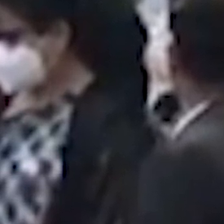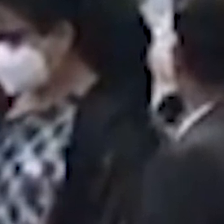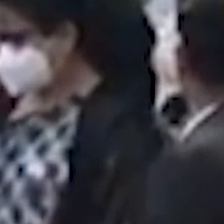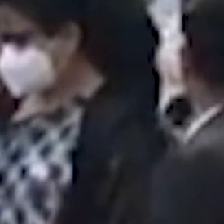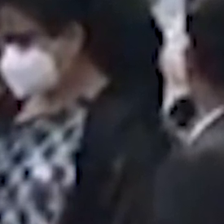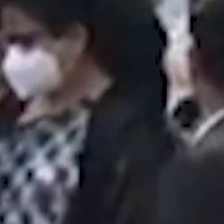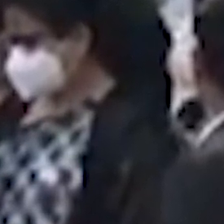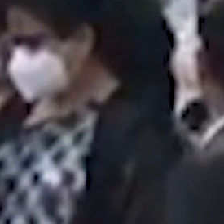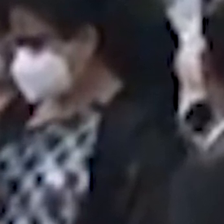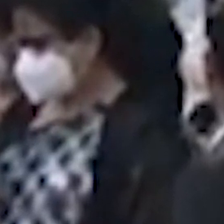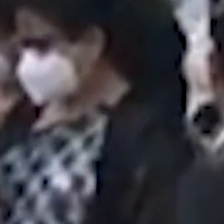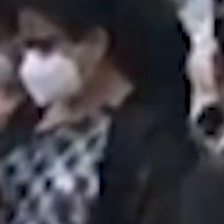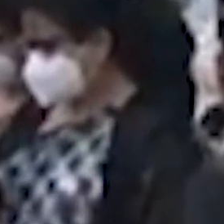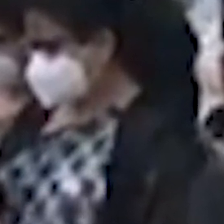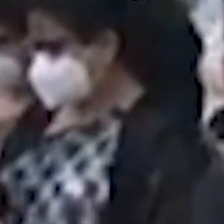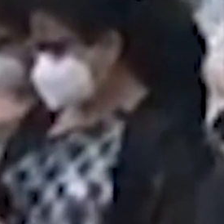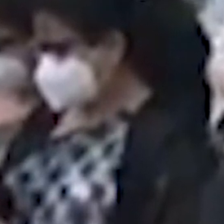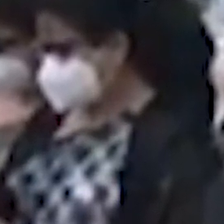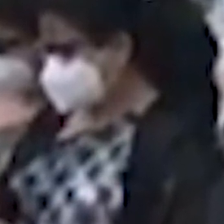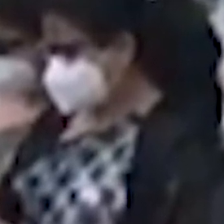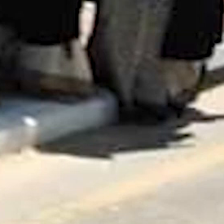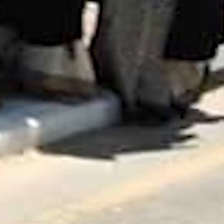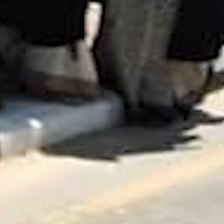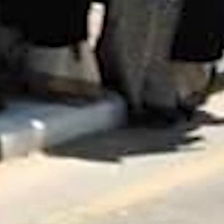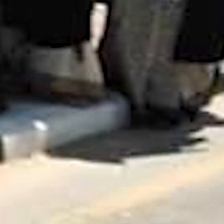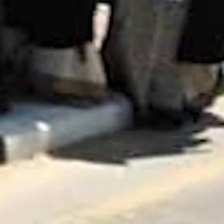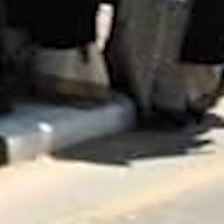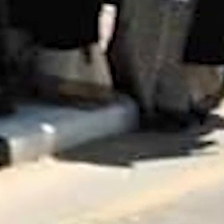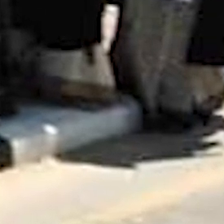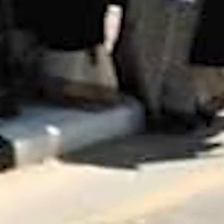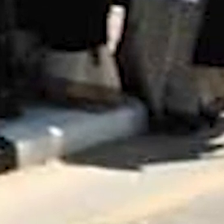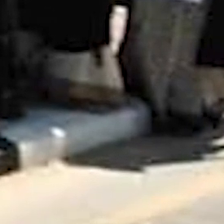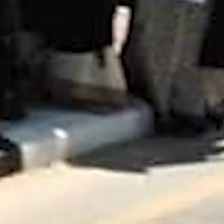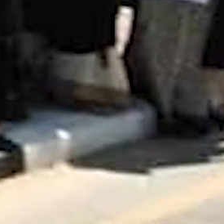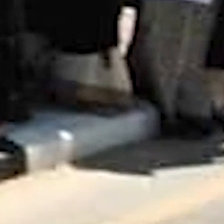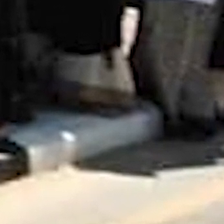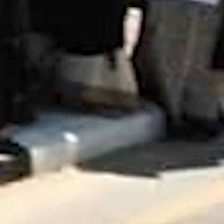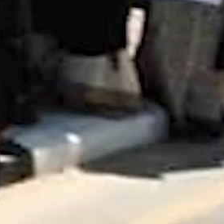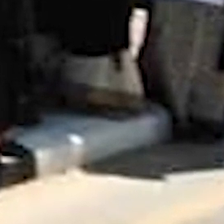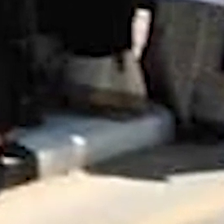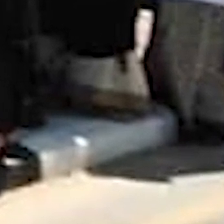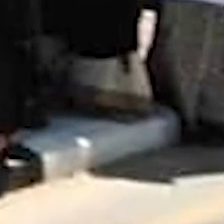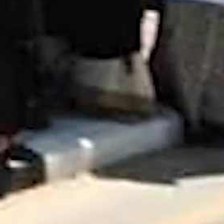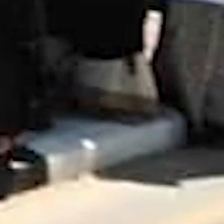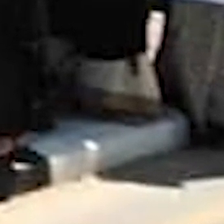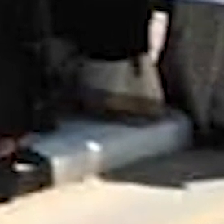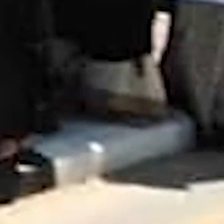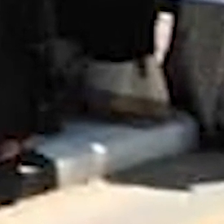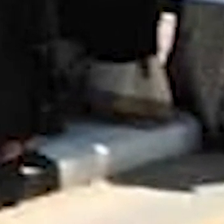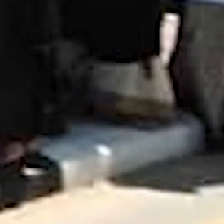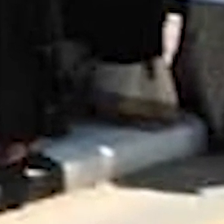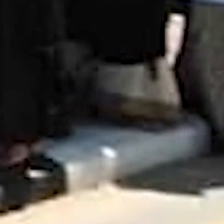புறக்கணிப்பு போராட்டத்திற்கு ஆதரவளிக்கும் வகையில் ஏனைய கிளைச்சங்கங்களும் தந்தமத நீதிமன்றங்களில் குறித்த அடையாள கண்டன போராட்டத்தினை